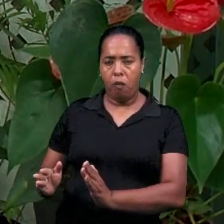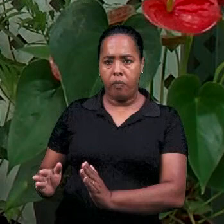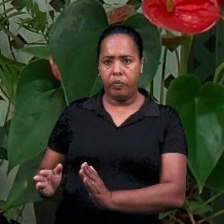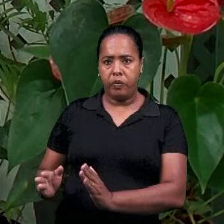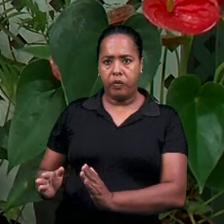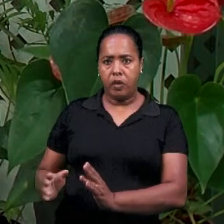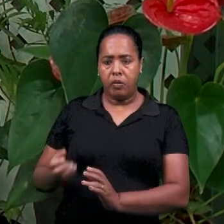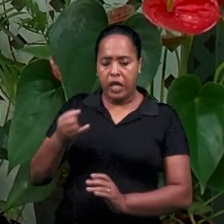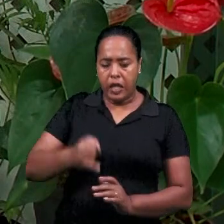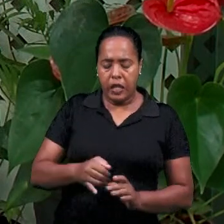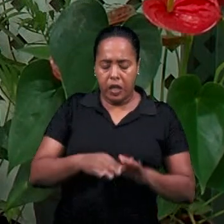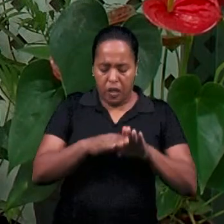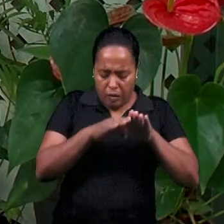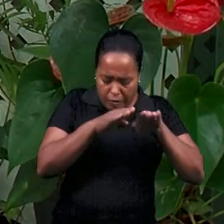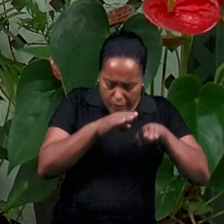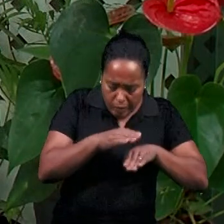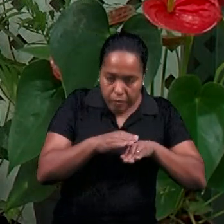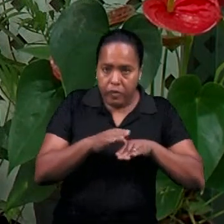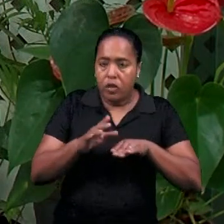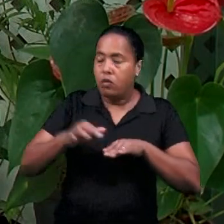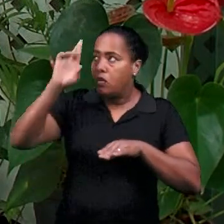s'humilie sera exalté.